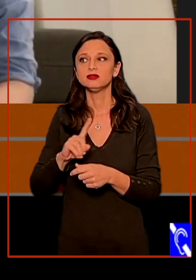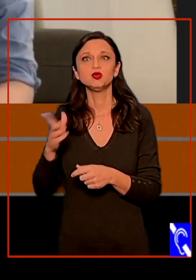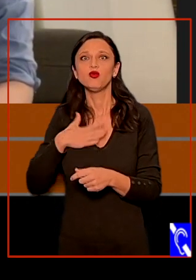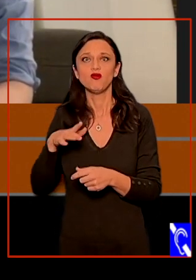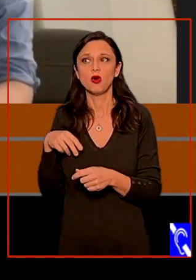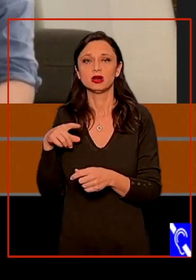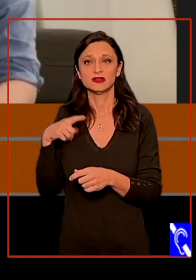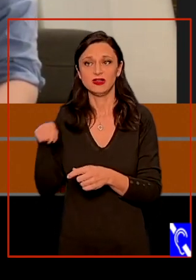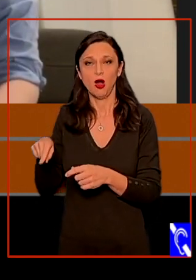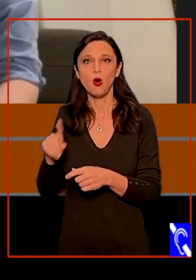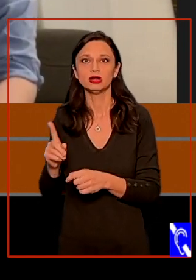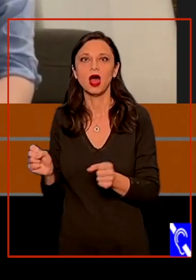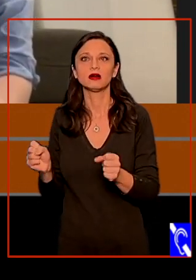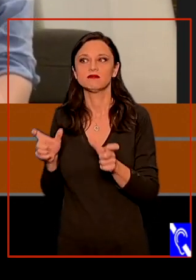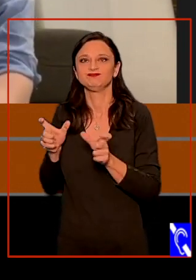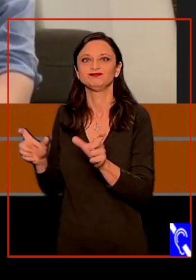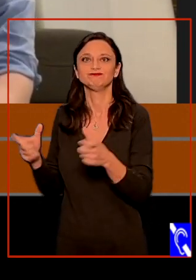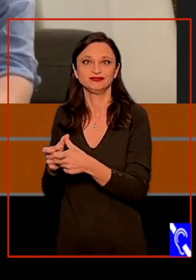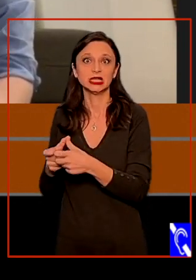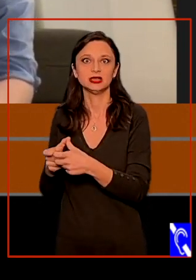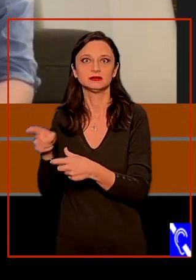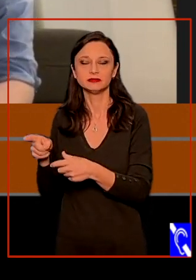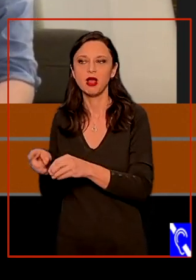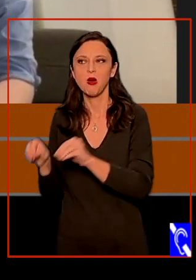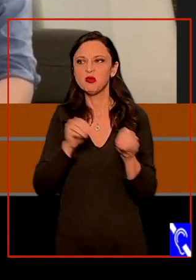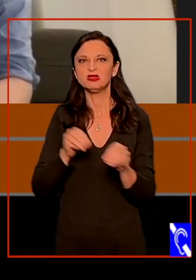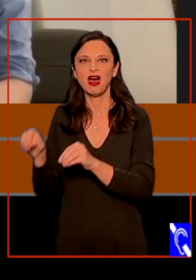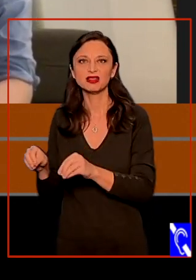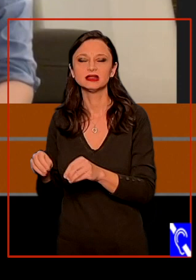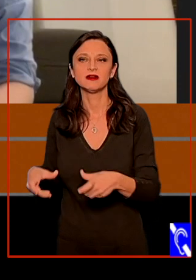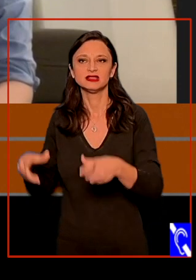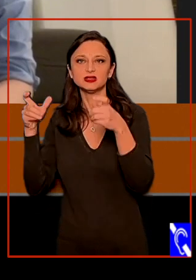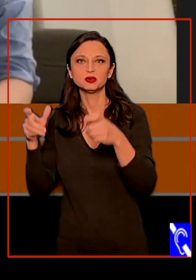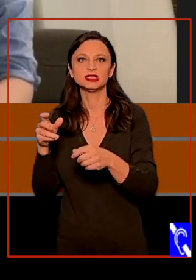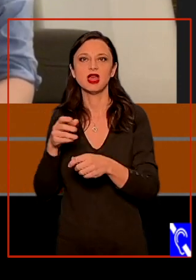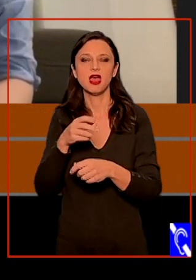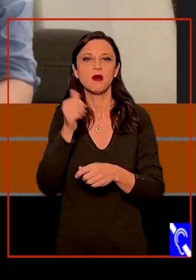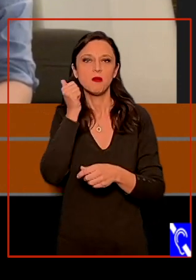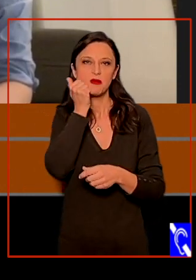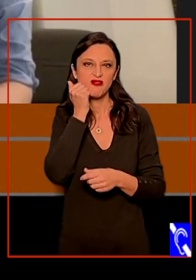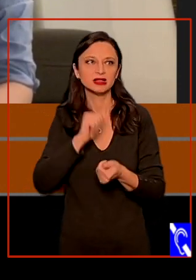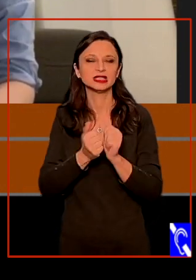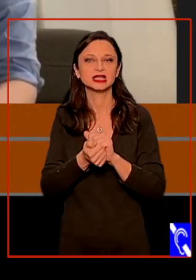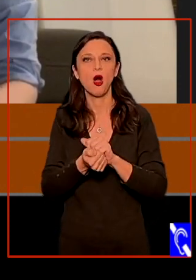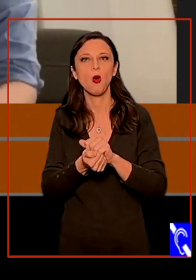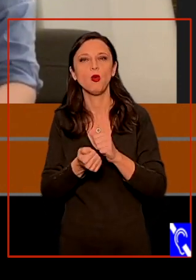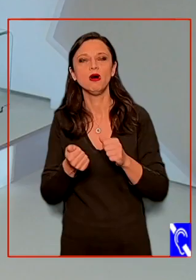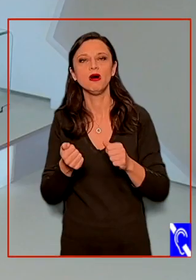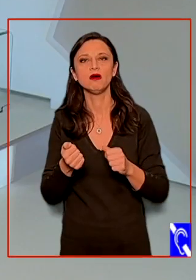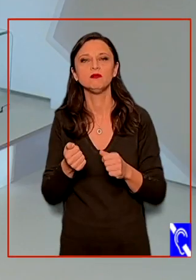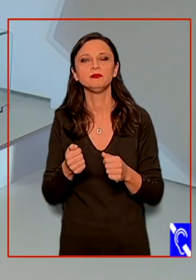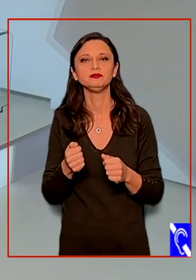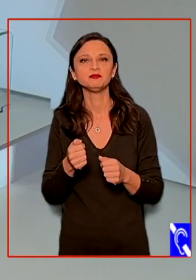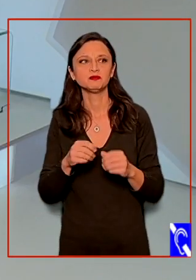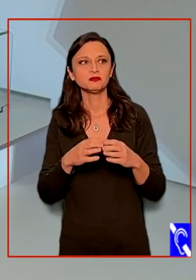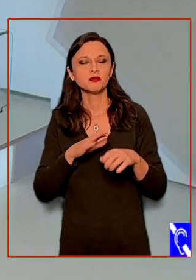ei sechestrați, transferați dintr-o instituție în alta, fie publică, fie privată, fără a-și fi dat vreodată consimțământul,